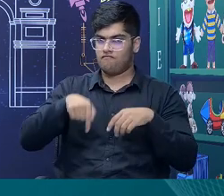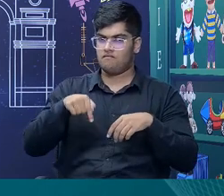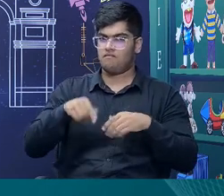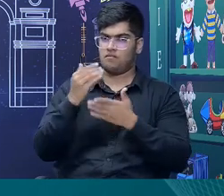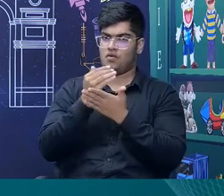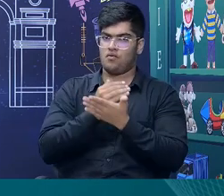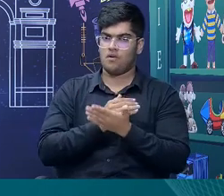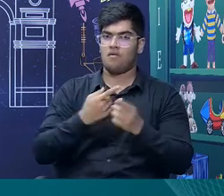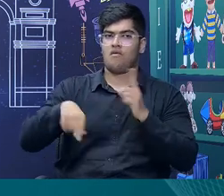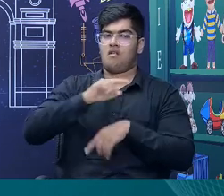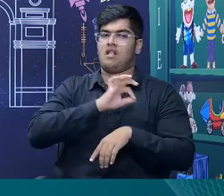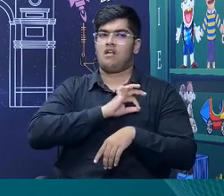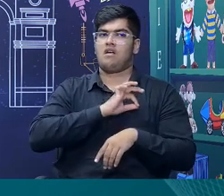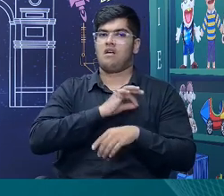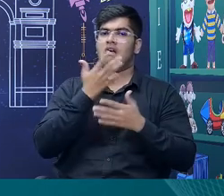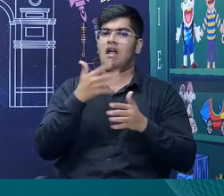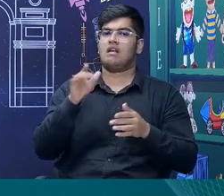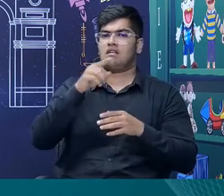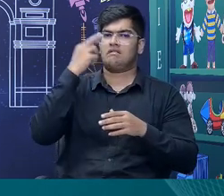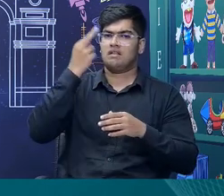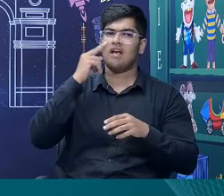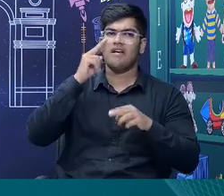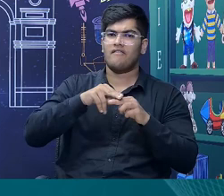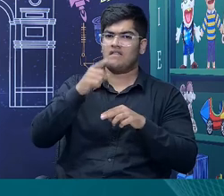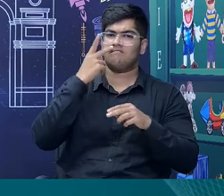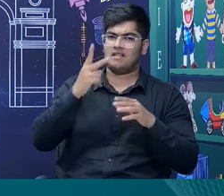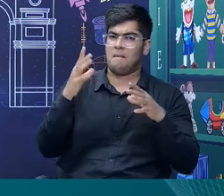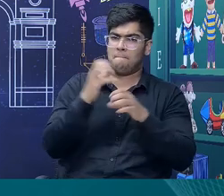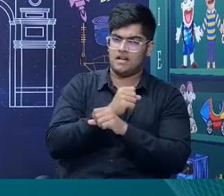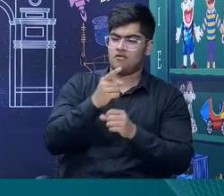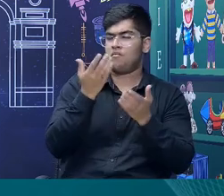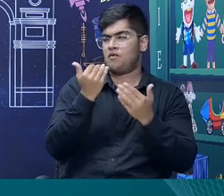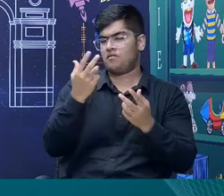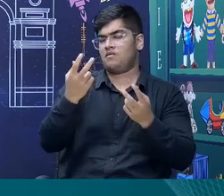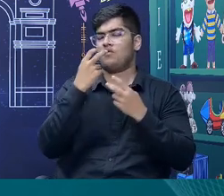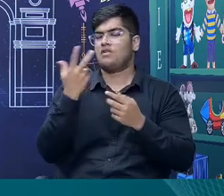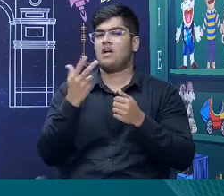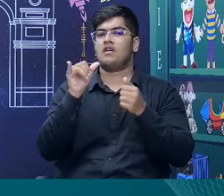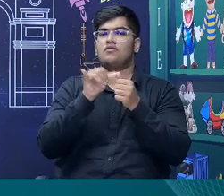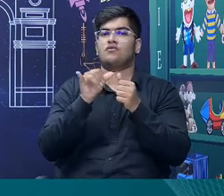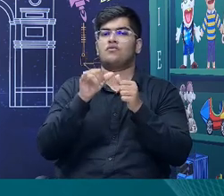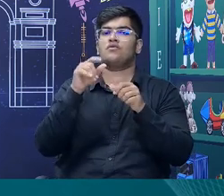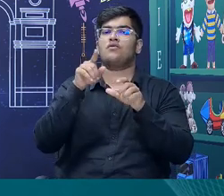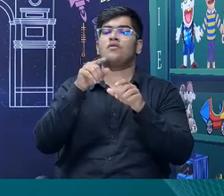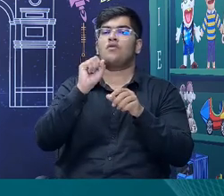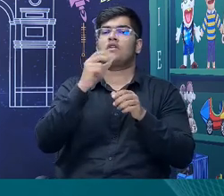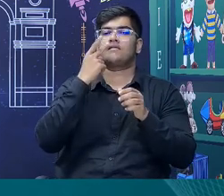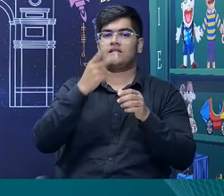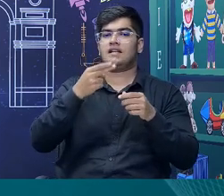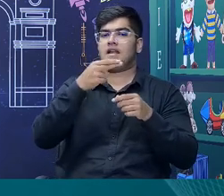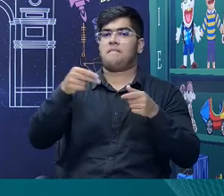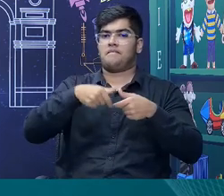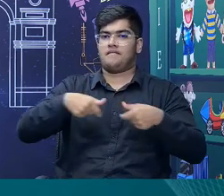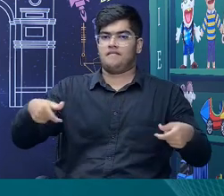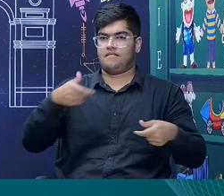और पसंद किया किसी भी करण वर्षा आपने इसे नहीं देखा हो तो आप इसे दोबारा देख सकते हैं एनसीईआरटी ऑफिशल हमारे युटुब चैनल